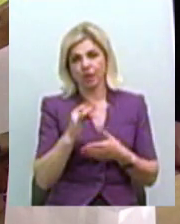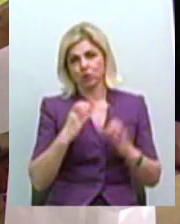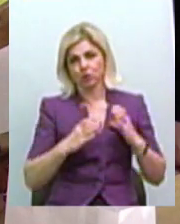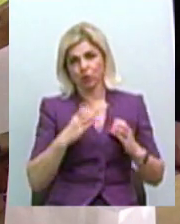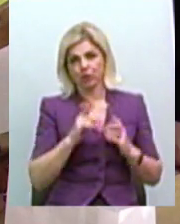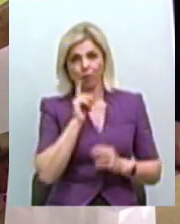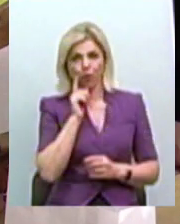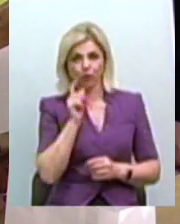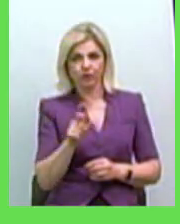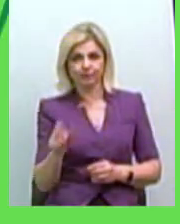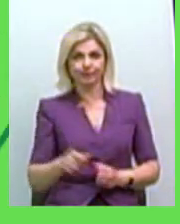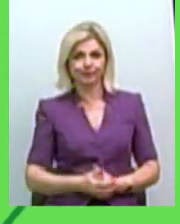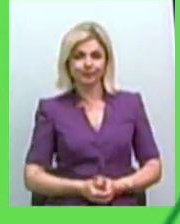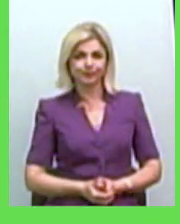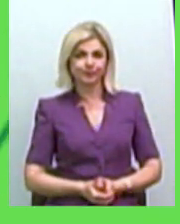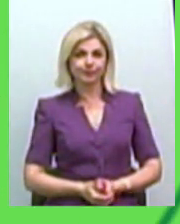студентської молоді.